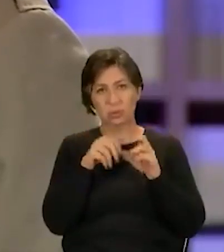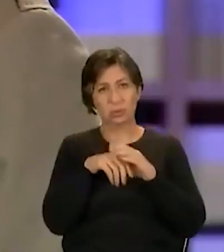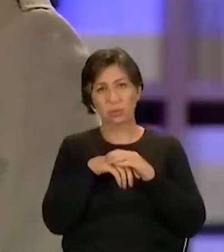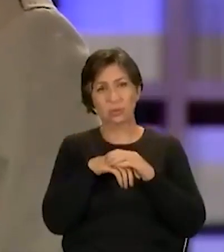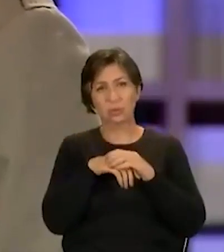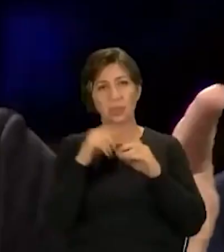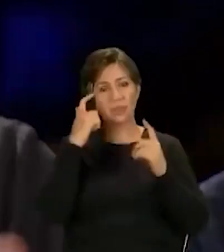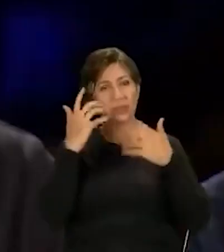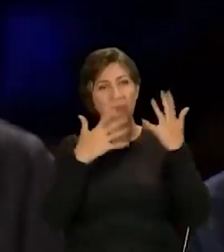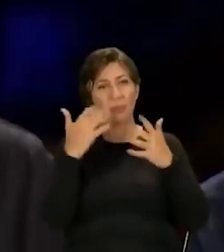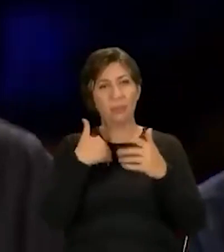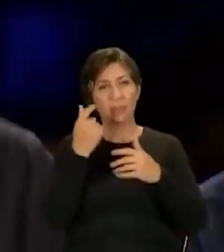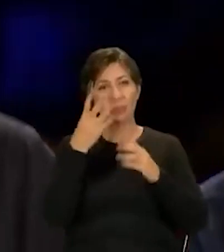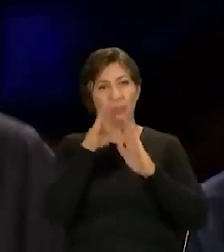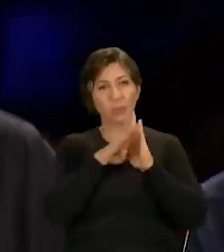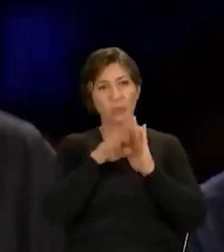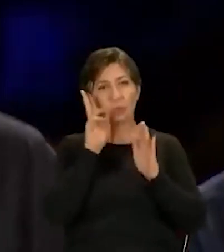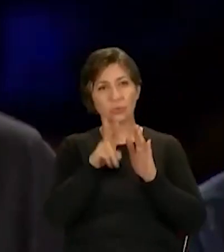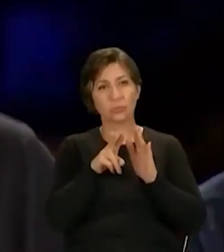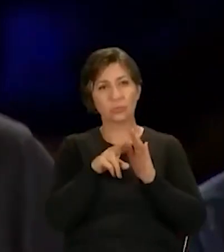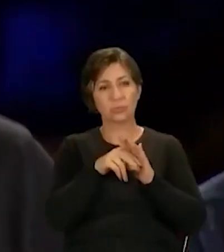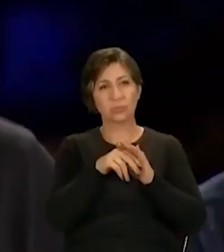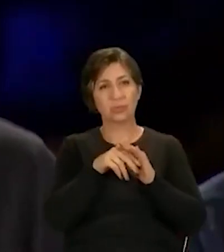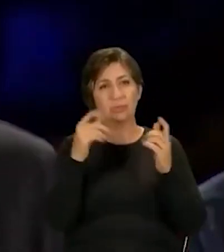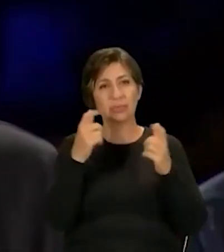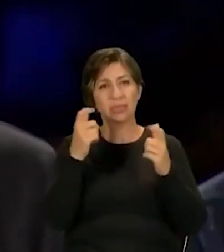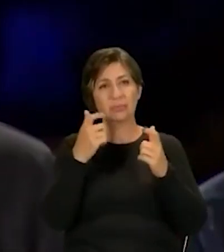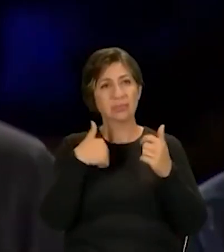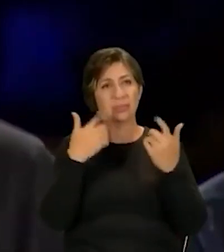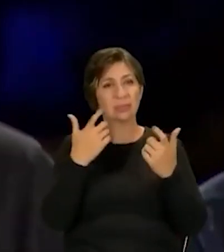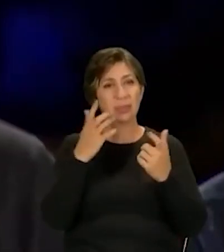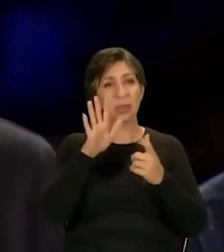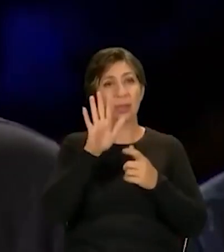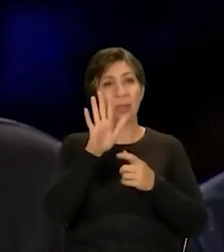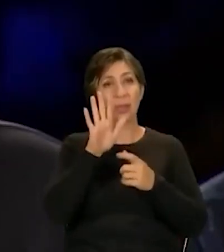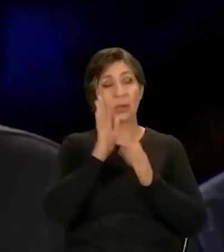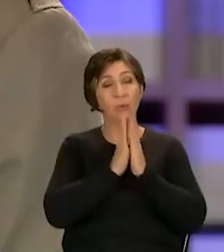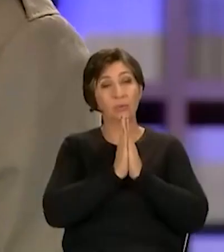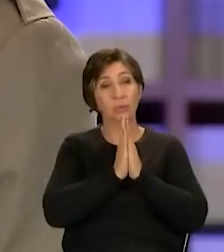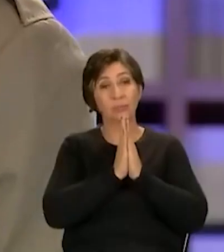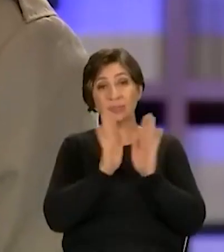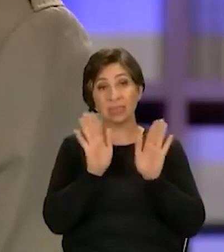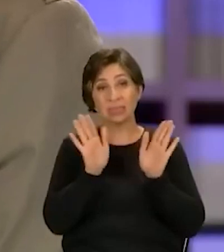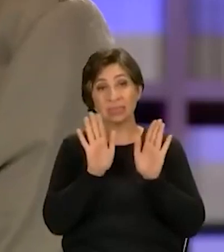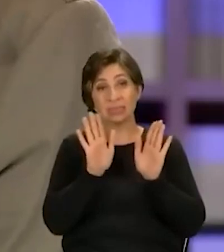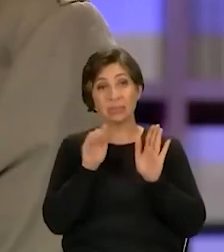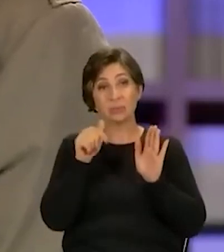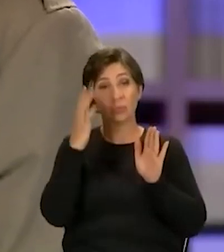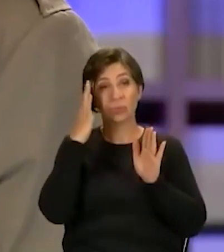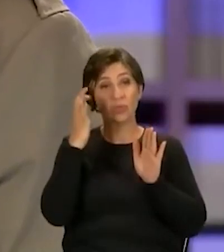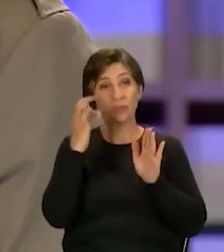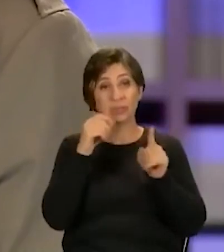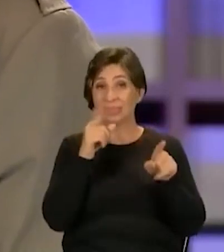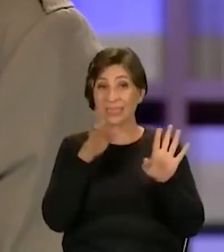konuşurken kafanız dağıldığında ben birkaç programda gördüm. Evet. Neredeydik biz, ne oluyor falan. Bir dakika, özür dilerim değiliz aslında. Bu profesyonel